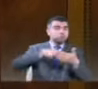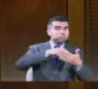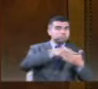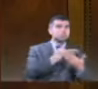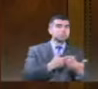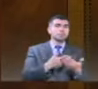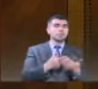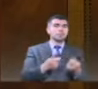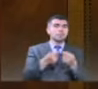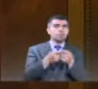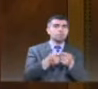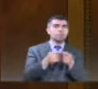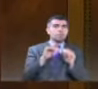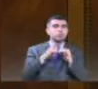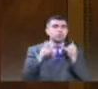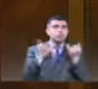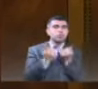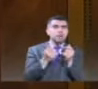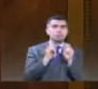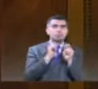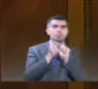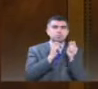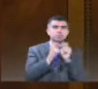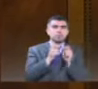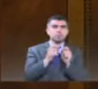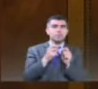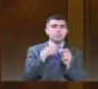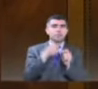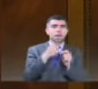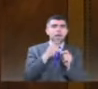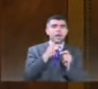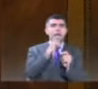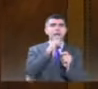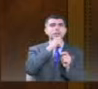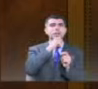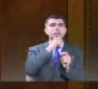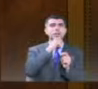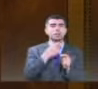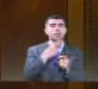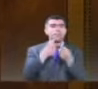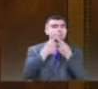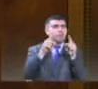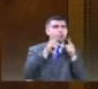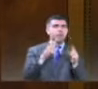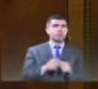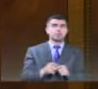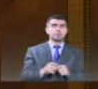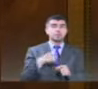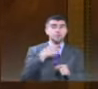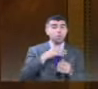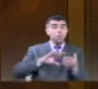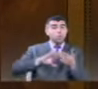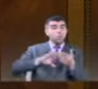وديال اللجان العليا المشتركة اللي عقدناها مع دول أخرى كقطر وغيرها، يعني أنها الدول